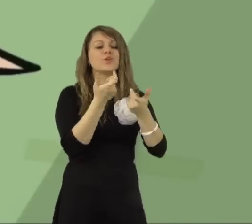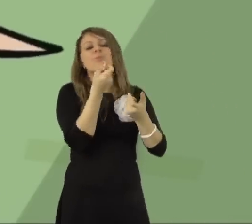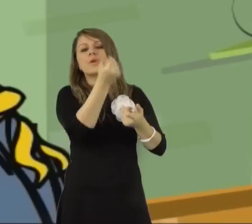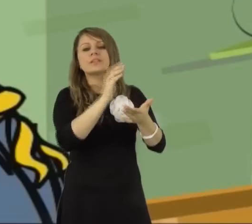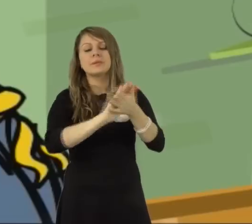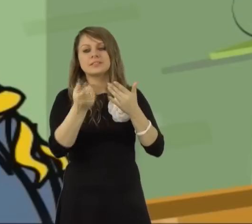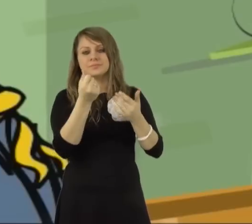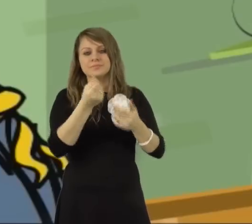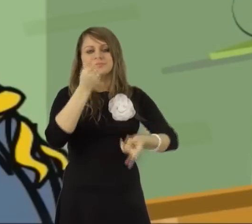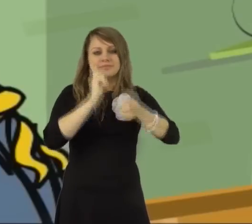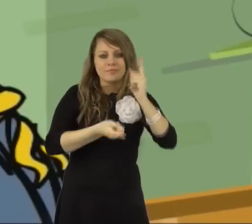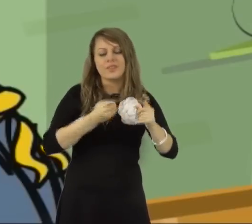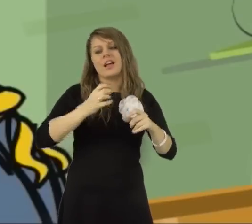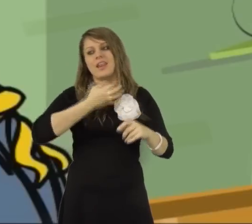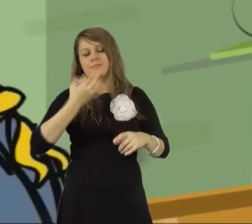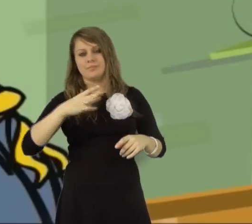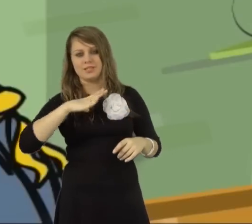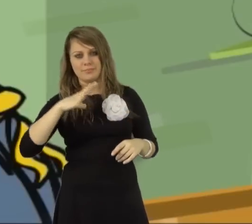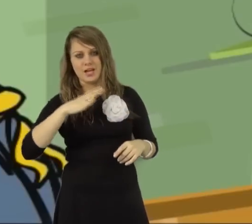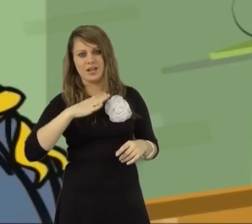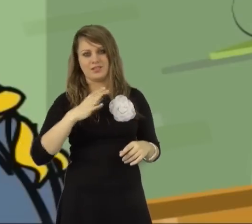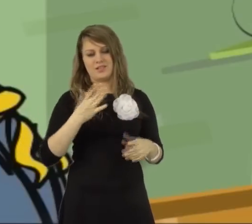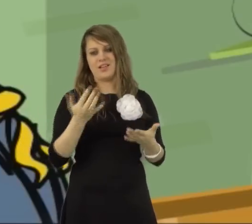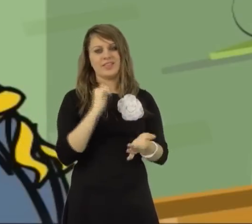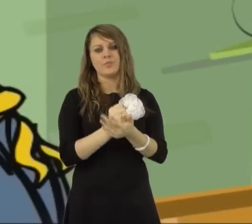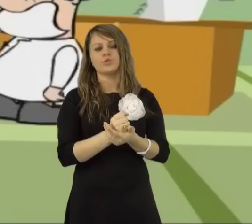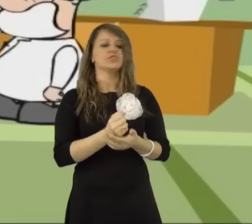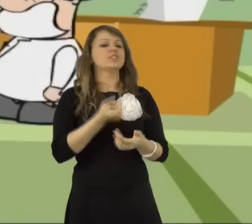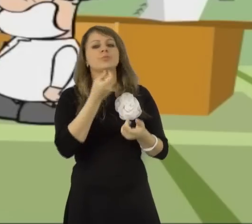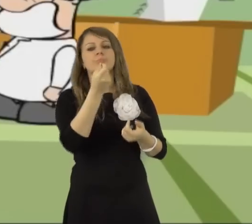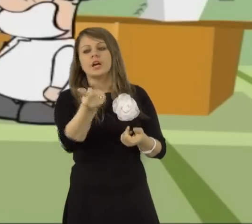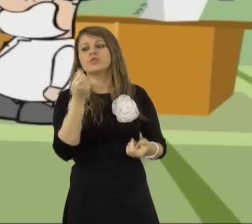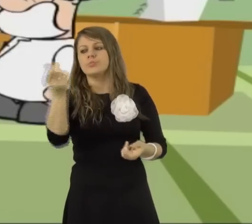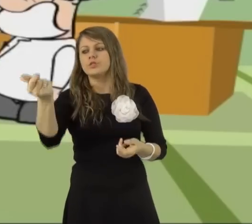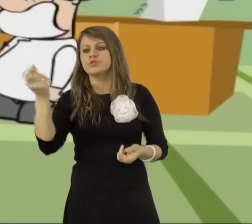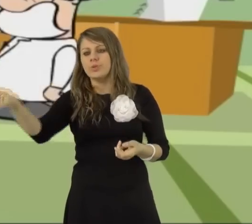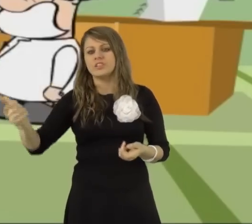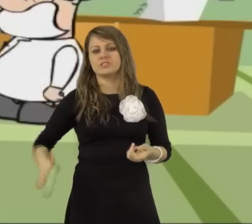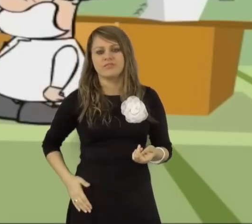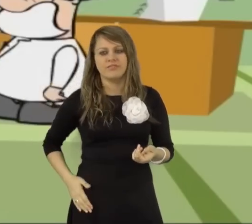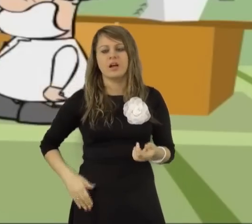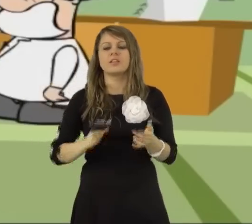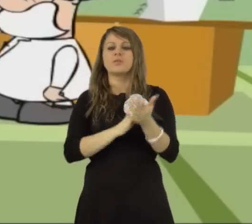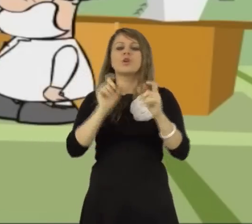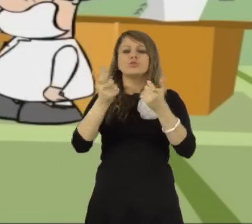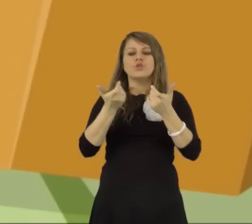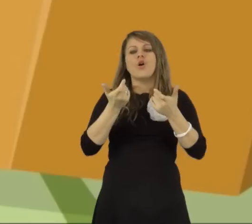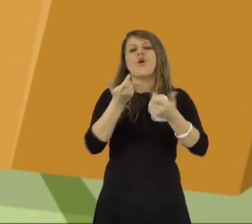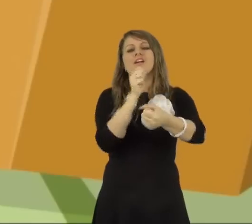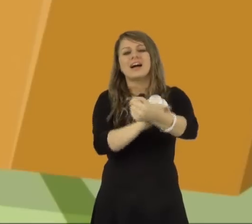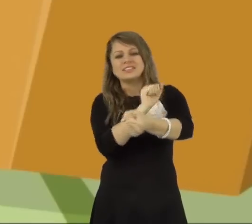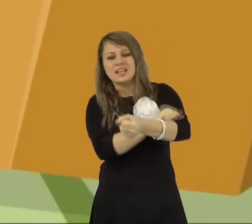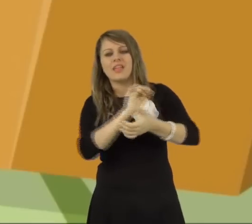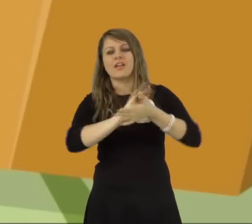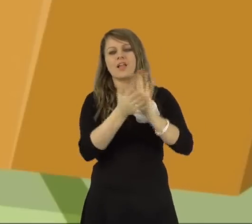bezgotówkowe są szybkie i bezpieczniejsze niż płacenie za wszystko żywą gotówką. Oczywiście za drobne zakupy jak gazety czy